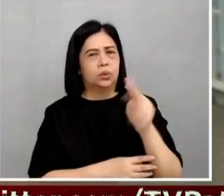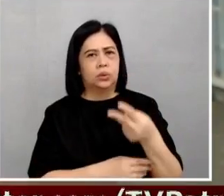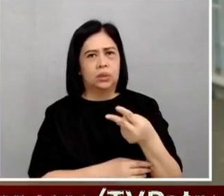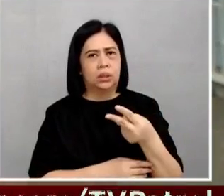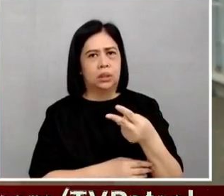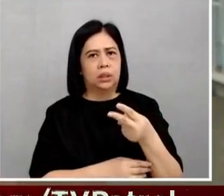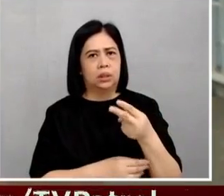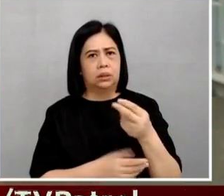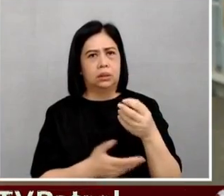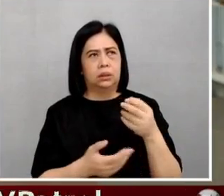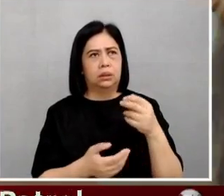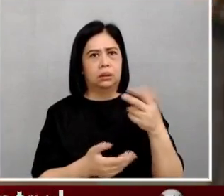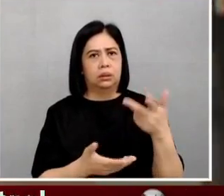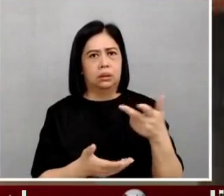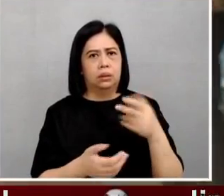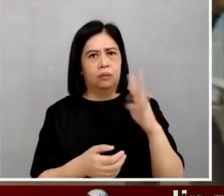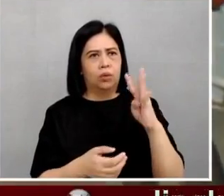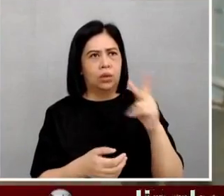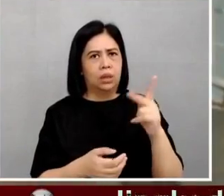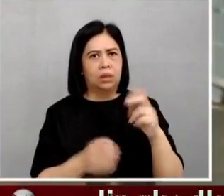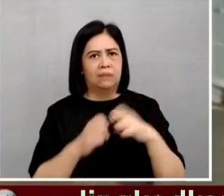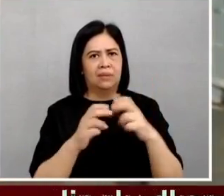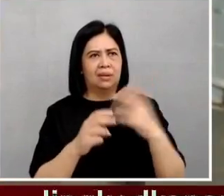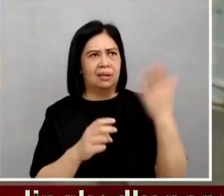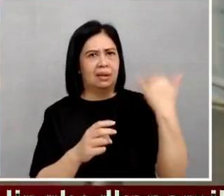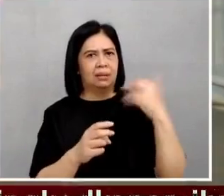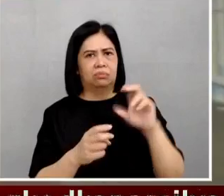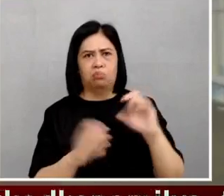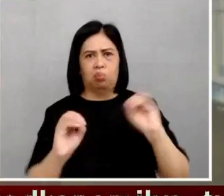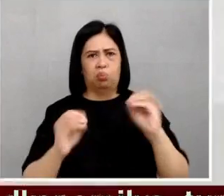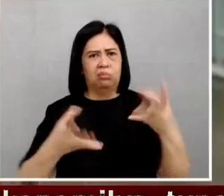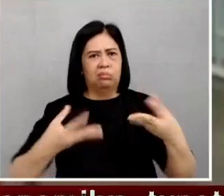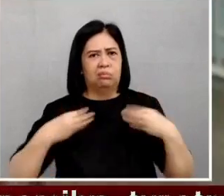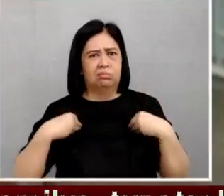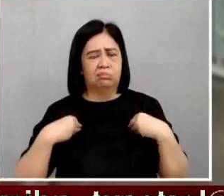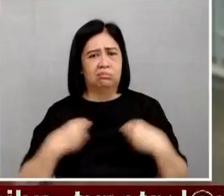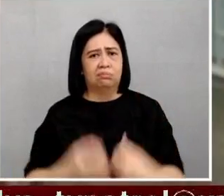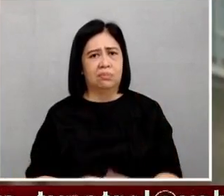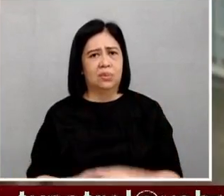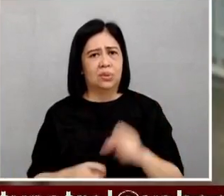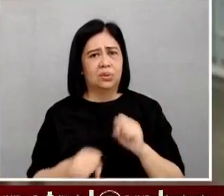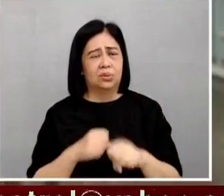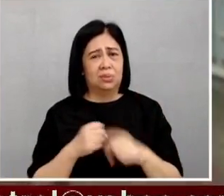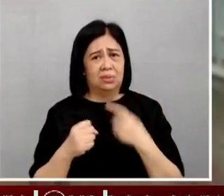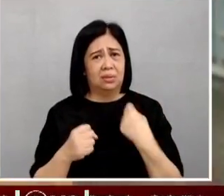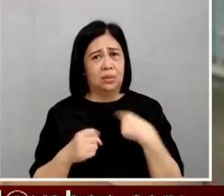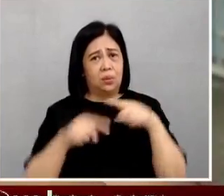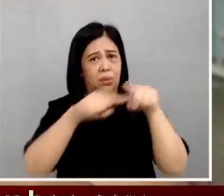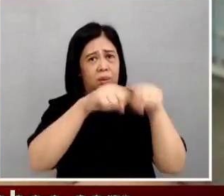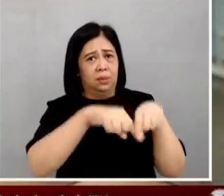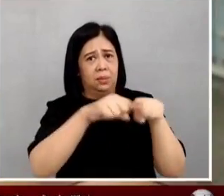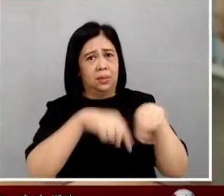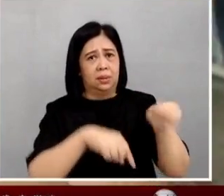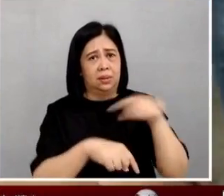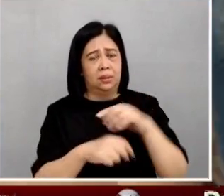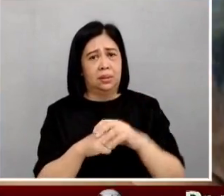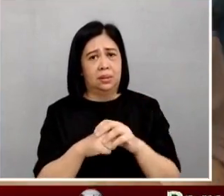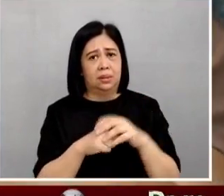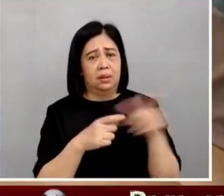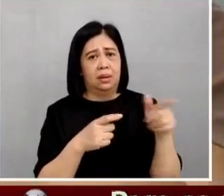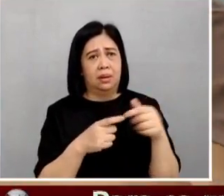ng 4K at saka ito pong last po, wala po kaming natanggap. Siyempre yung maasala naman po kami sa minimum ng